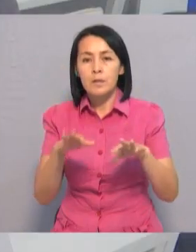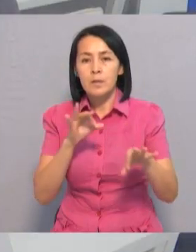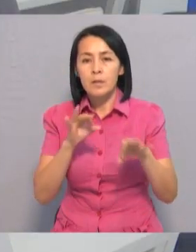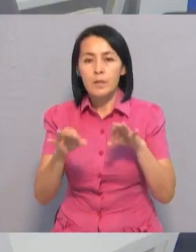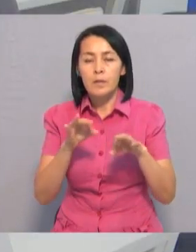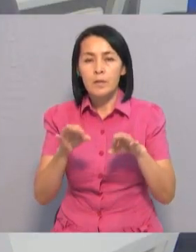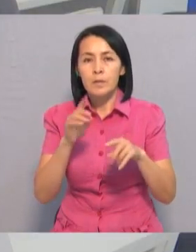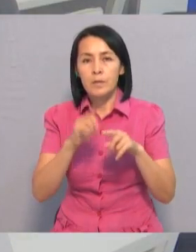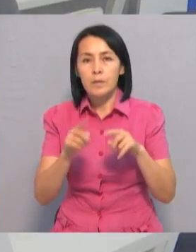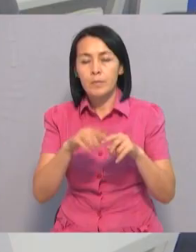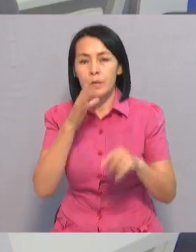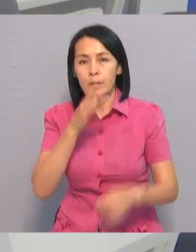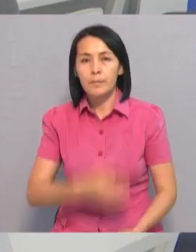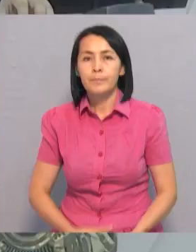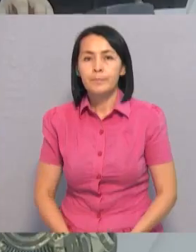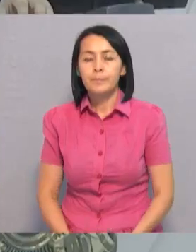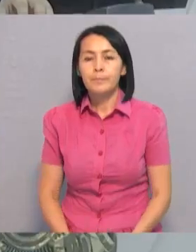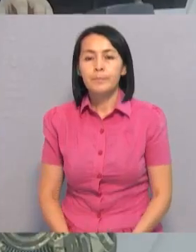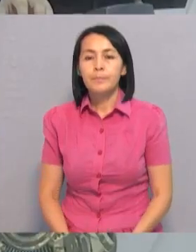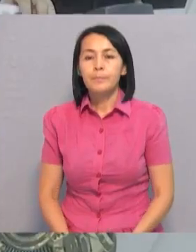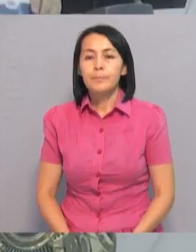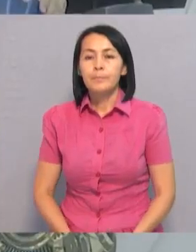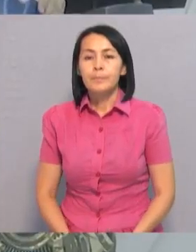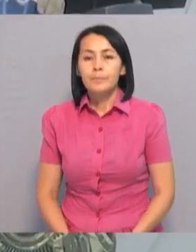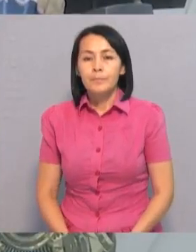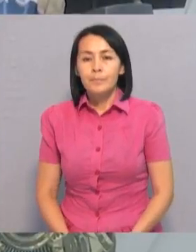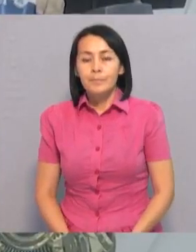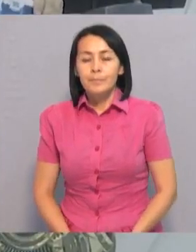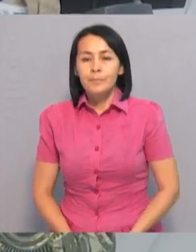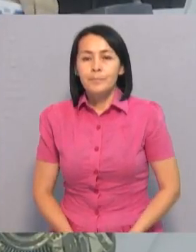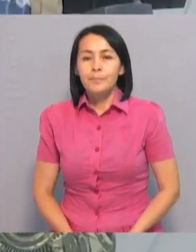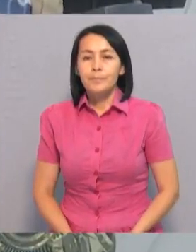максимально сжатые сроки. Аружан Жаренбаев, Алмаз Данабекулы, новости.